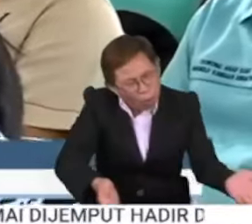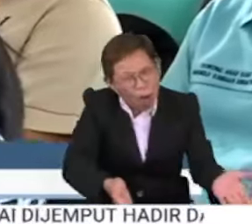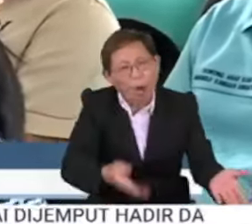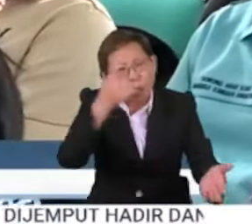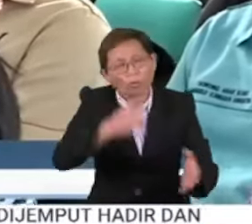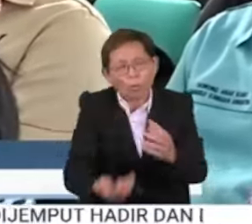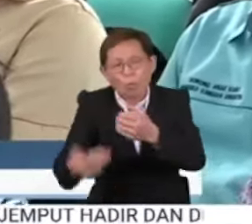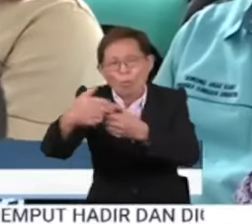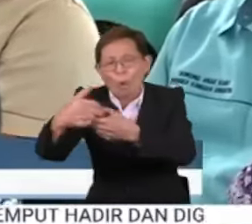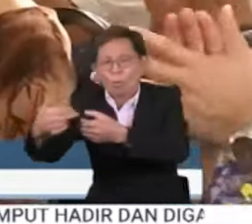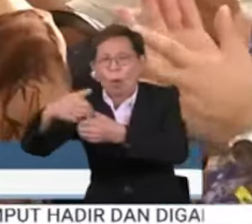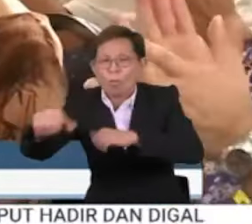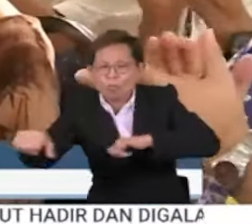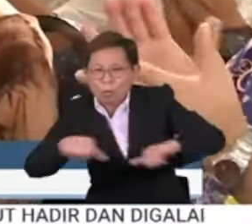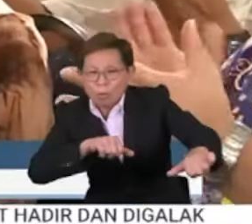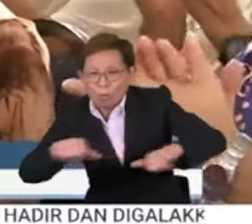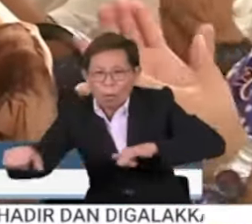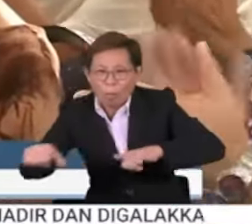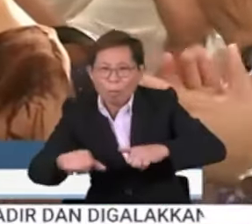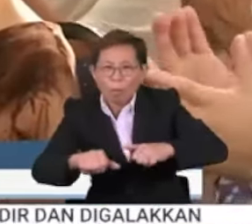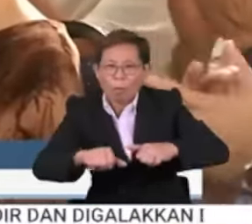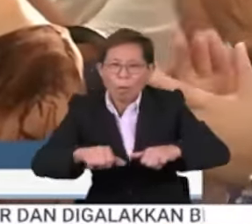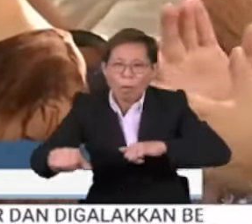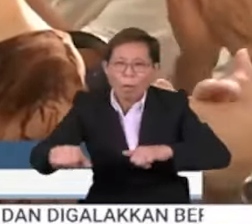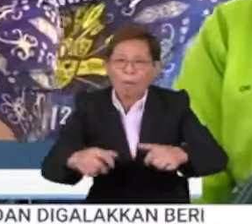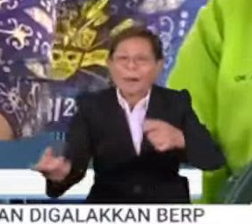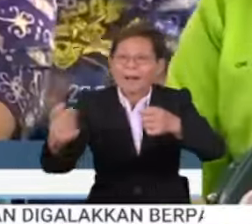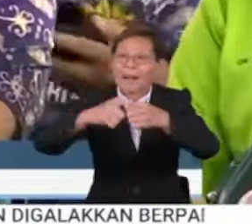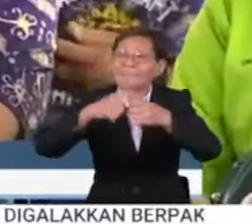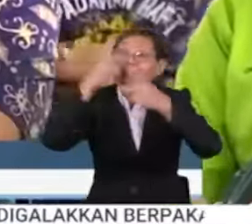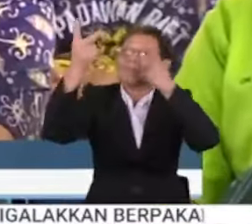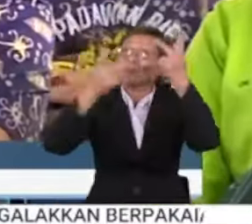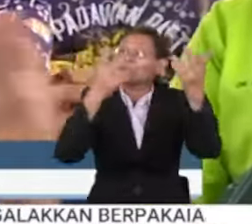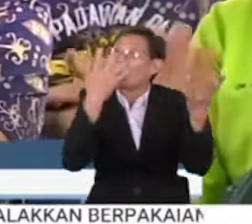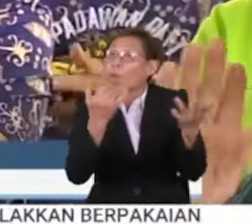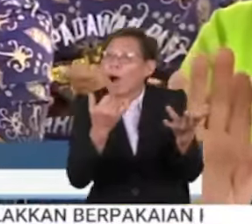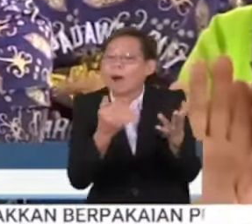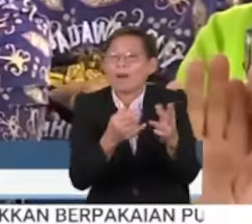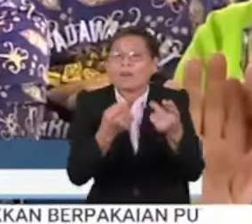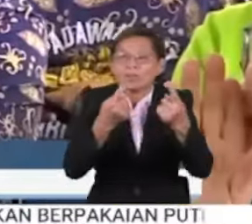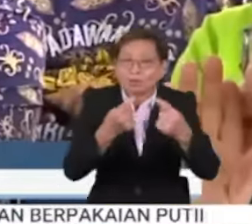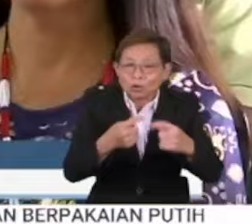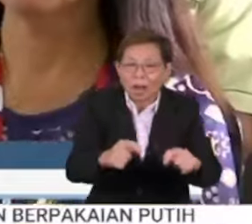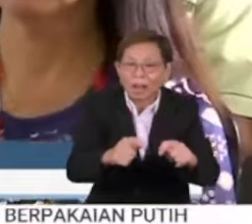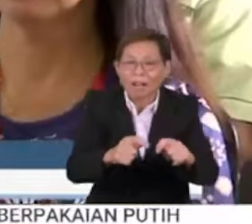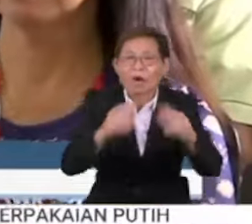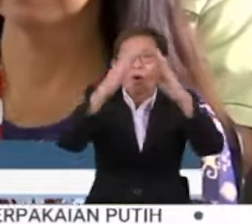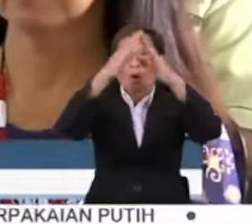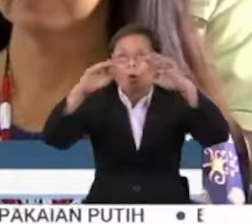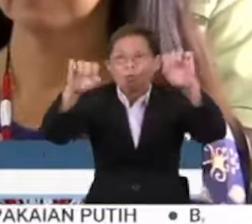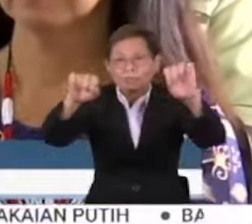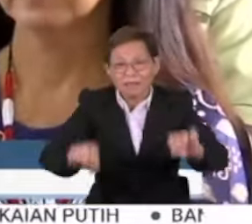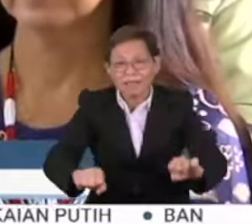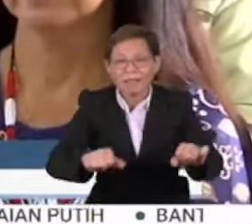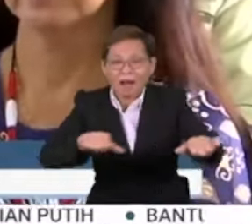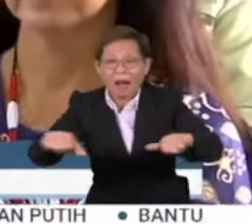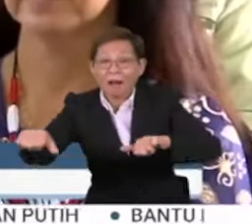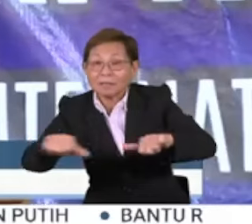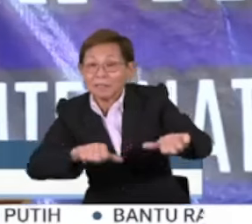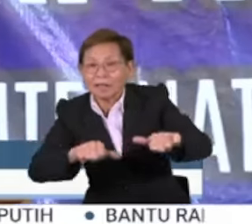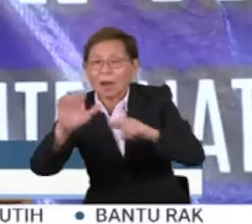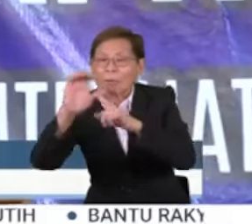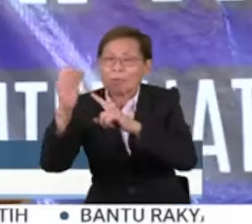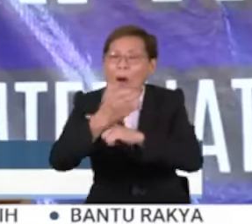untuk melibatkan diri dengan aktiviti berkaitan sektor pelancongan. Ini termasuklah mengusahakan inap desa serta aktiviti